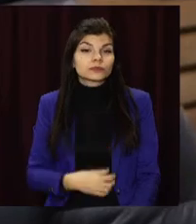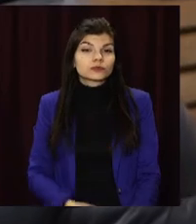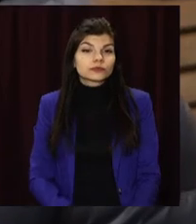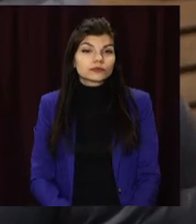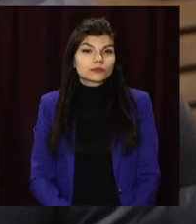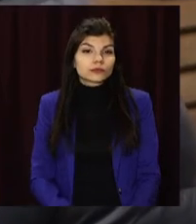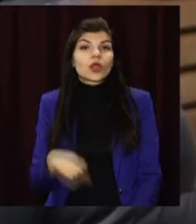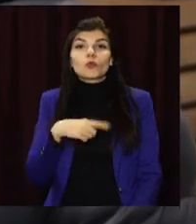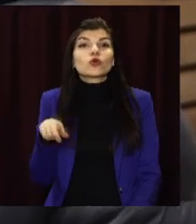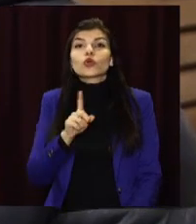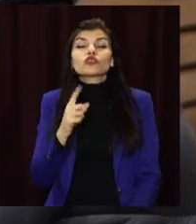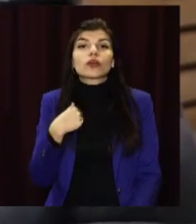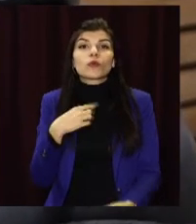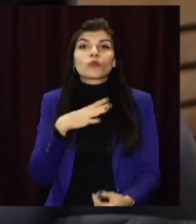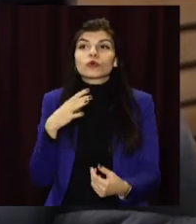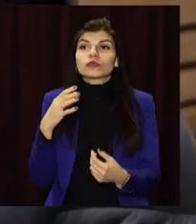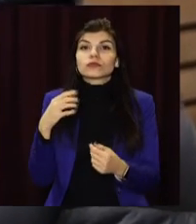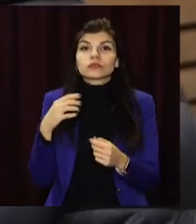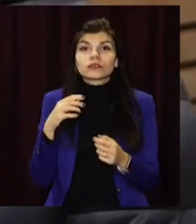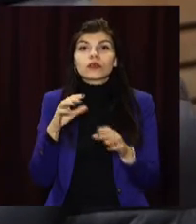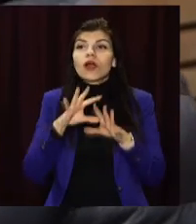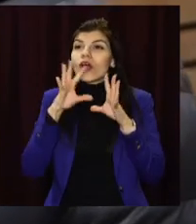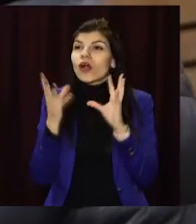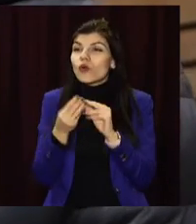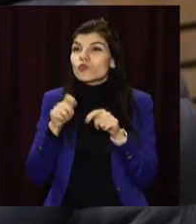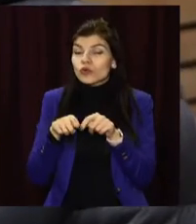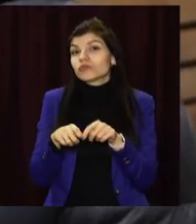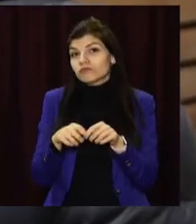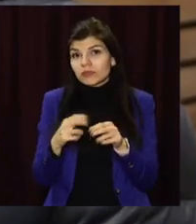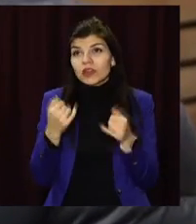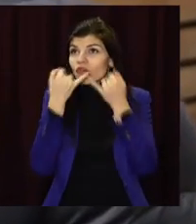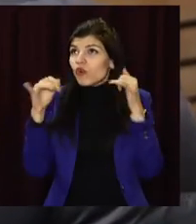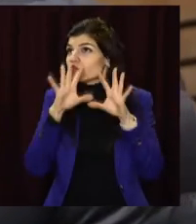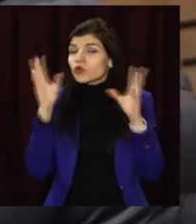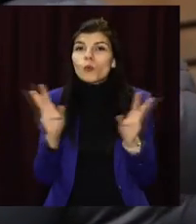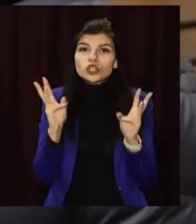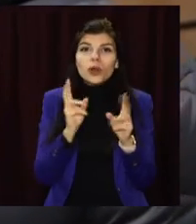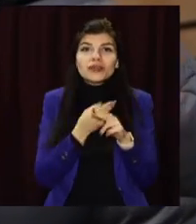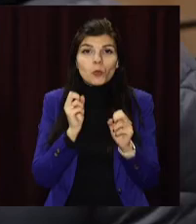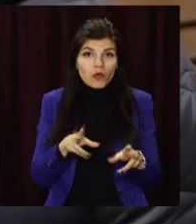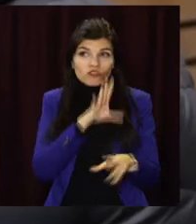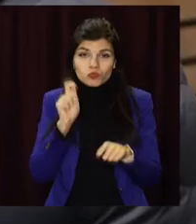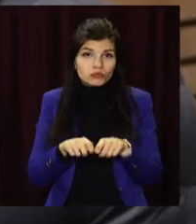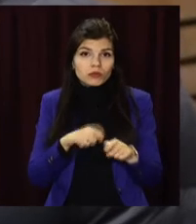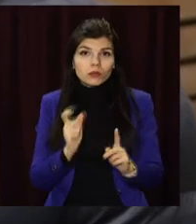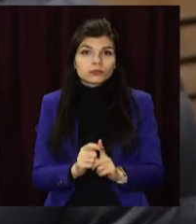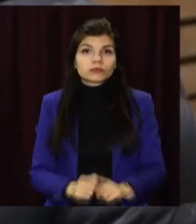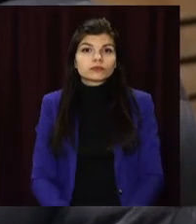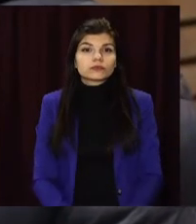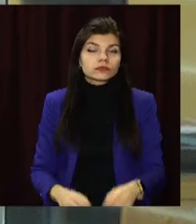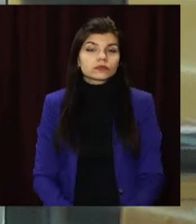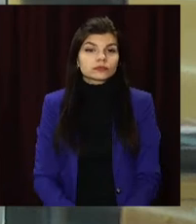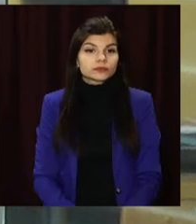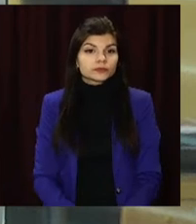Мы то, что намечали в комплексе, провели, проверили все системы пожарной